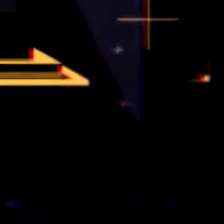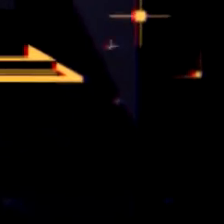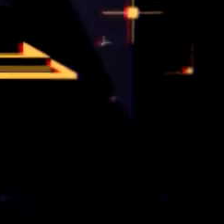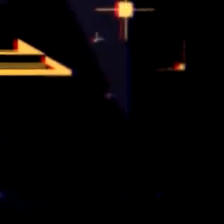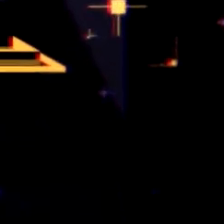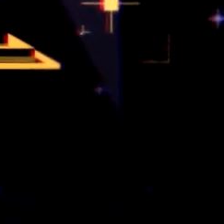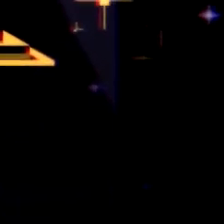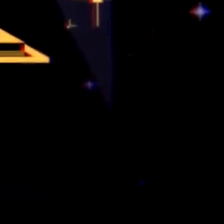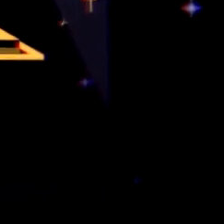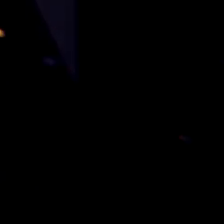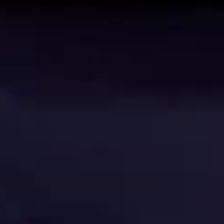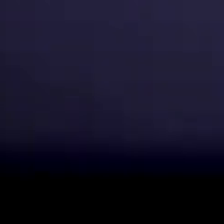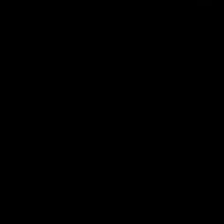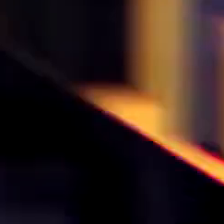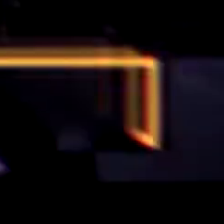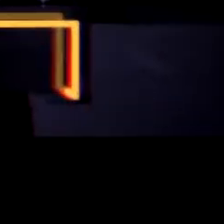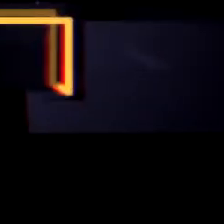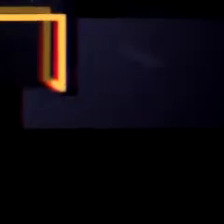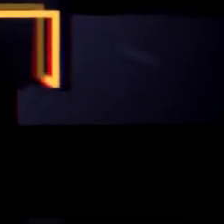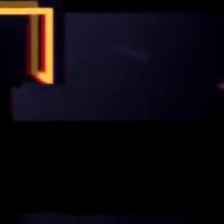Hai hehe